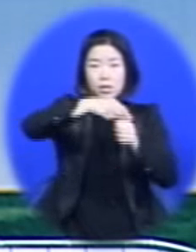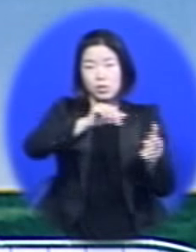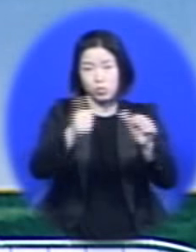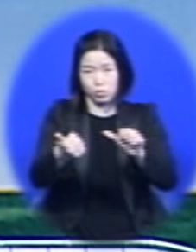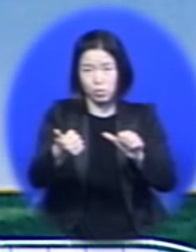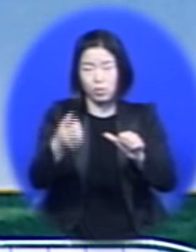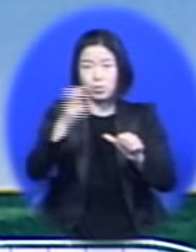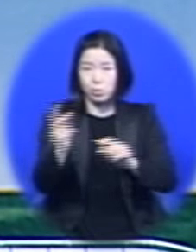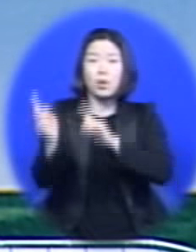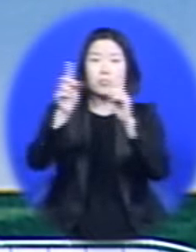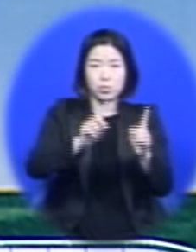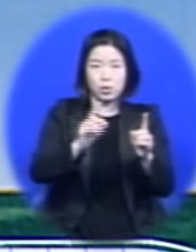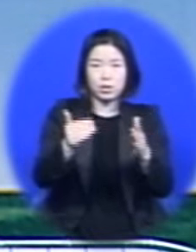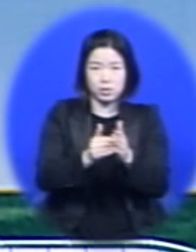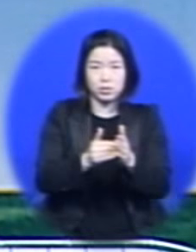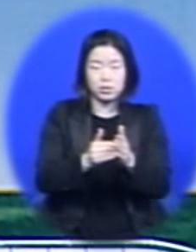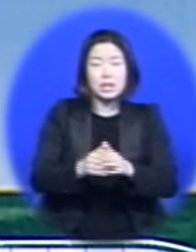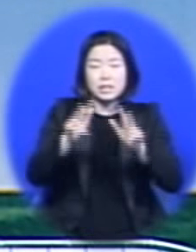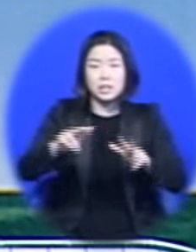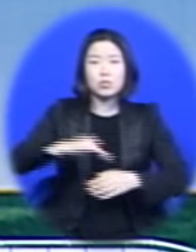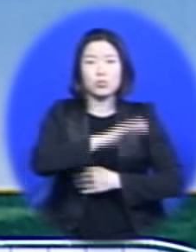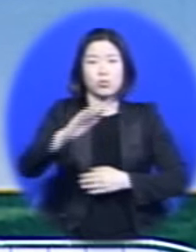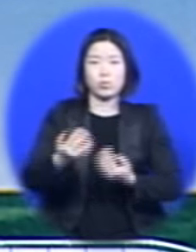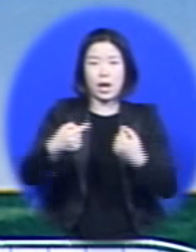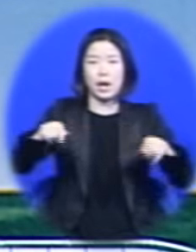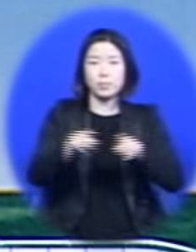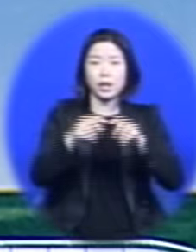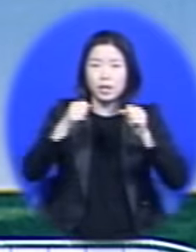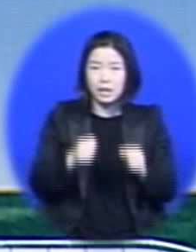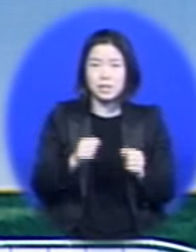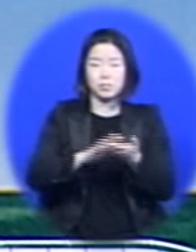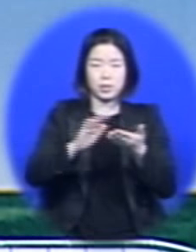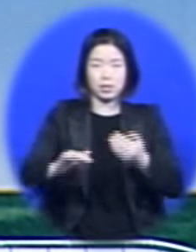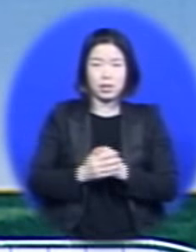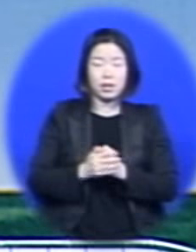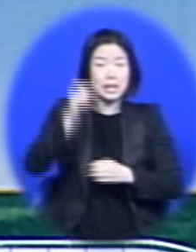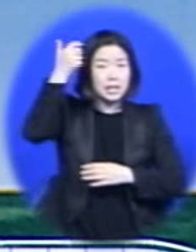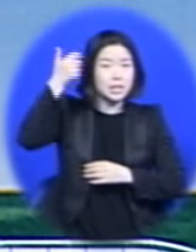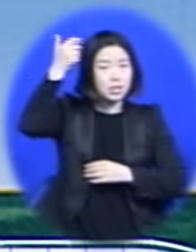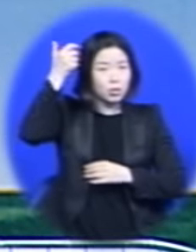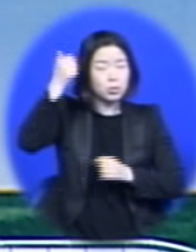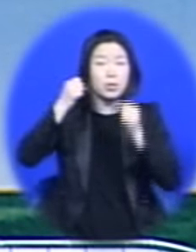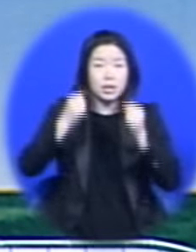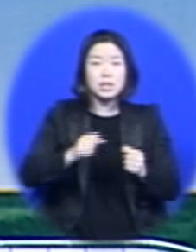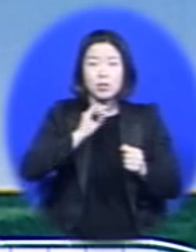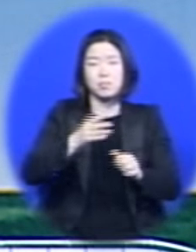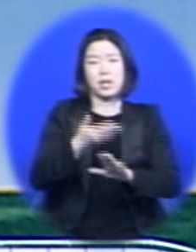다시 부활하셨습니다. 그리고 지금 우리와 같이 계십니다. 영으로 계신 것만 다를